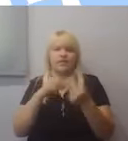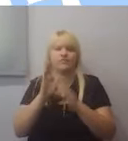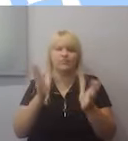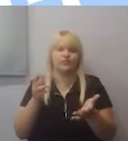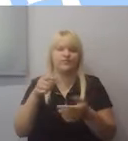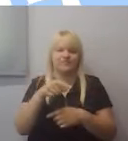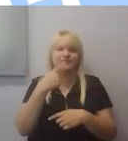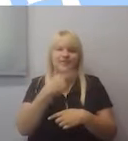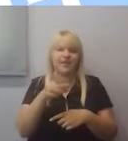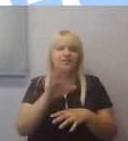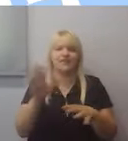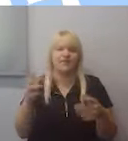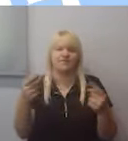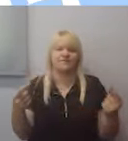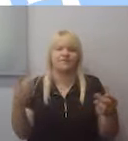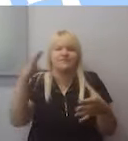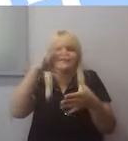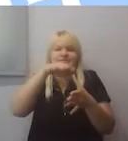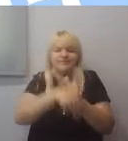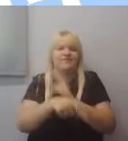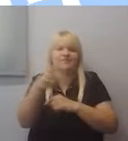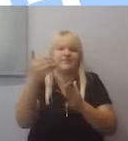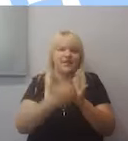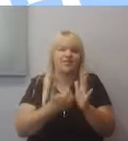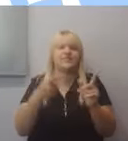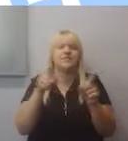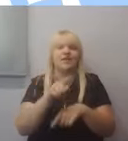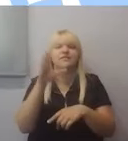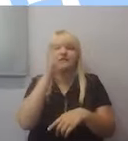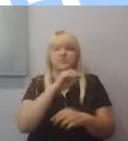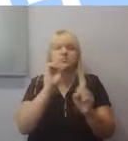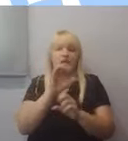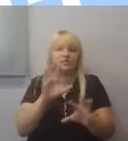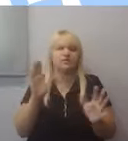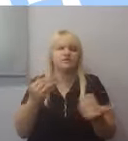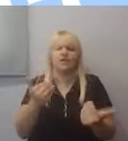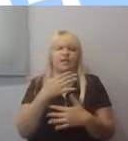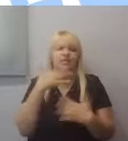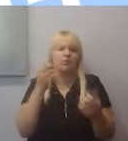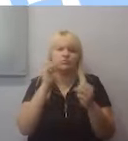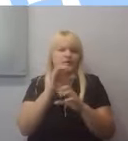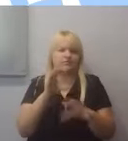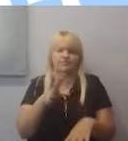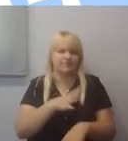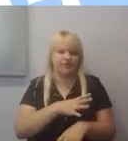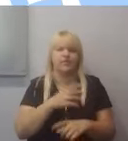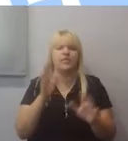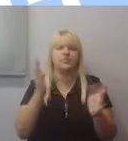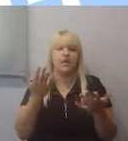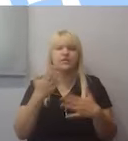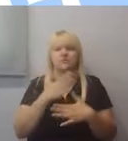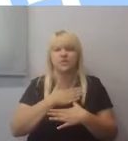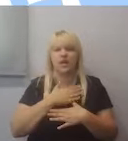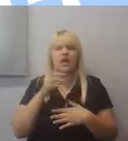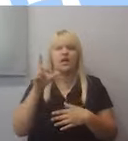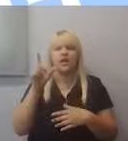šinī sarakstā tā kā tad varēs arī pastāstīt šobrīd nav tik daudz ko stāstīt bet kas man lien jau ļoti labi